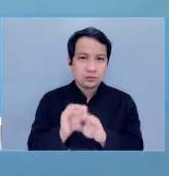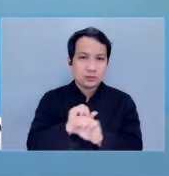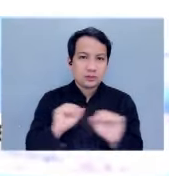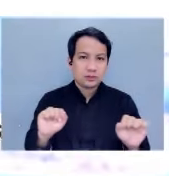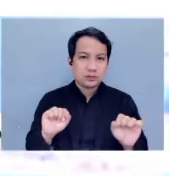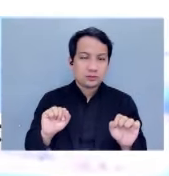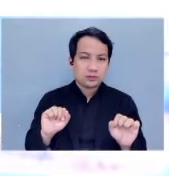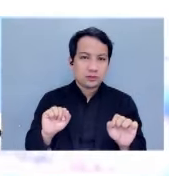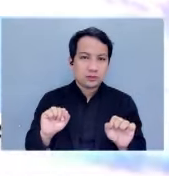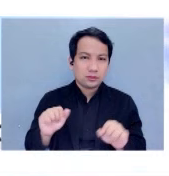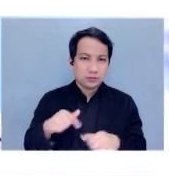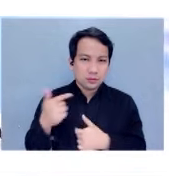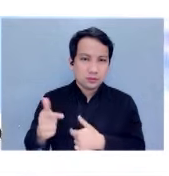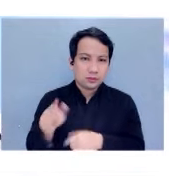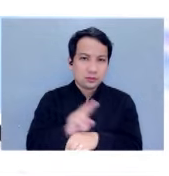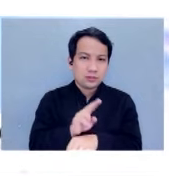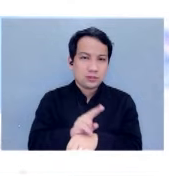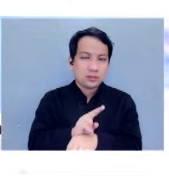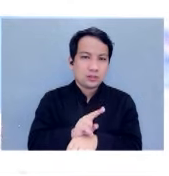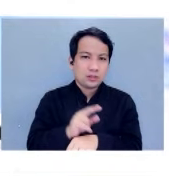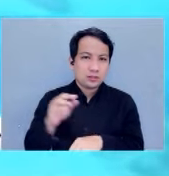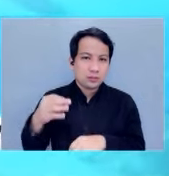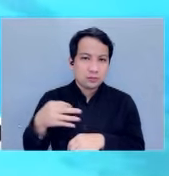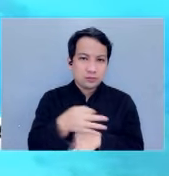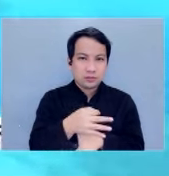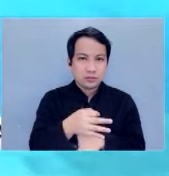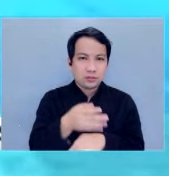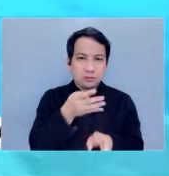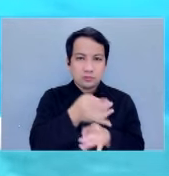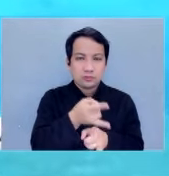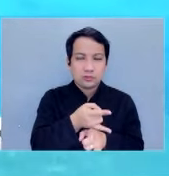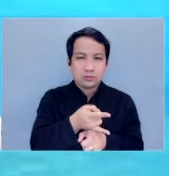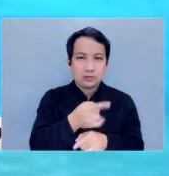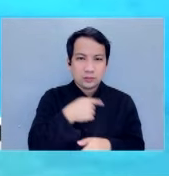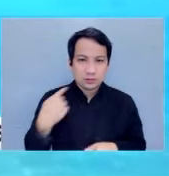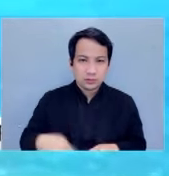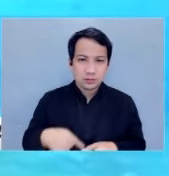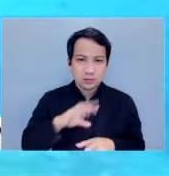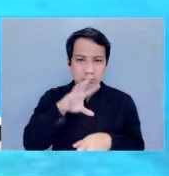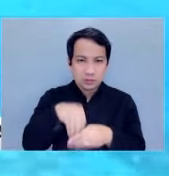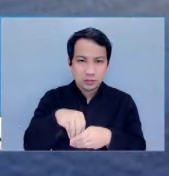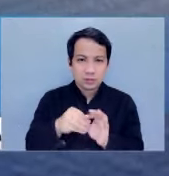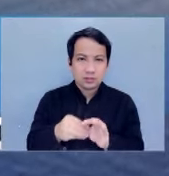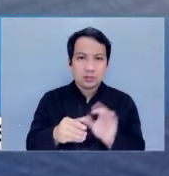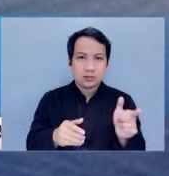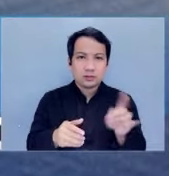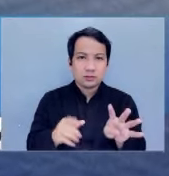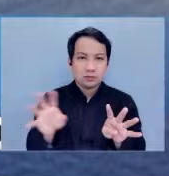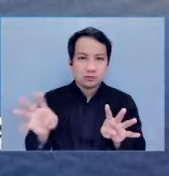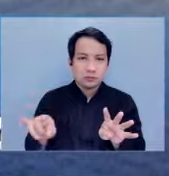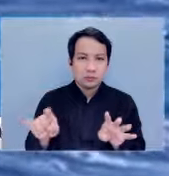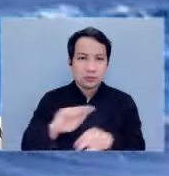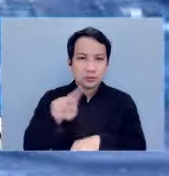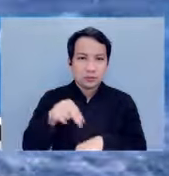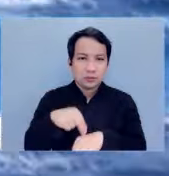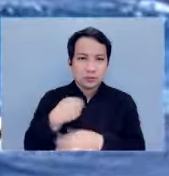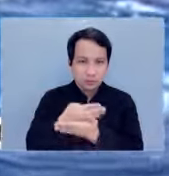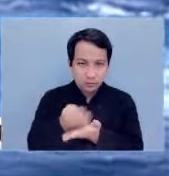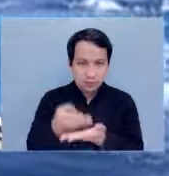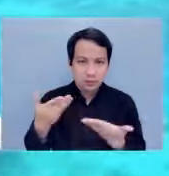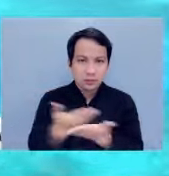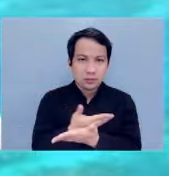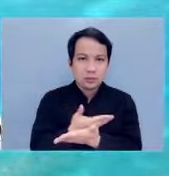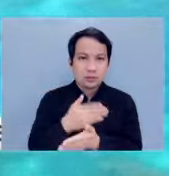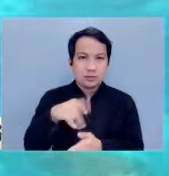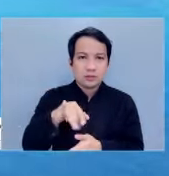at magamit ang mga mangingisda na binubuli ng China. Nakapaloob sa 2024 national budget ang pondo sa bagong pier na